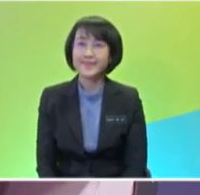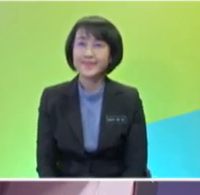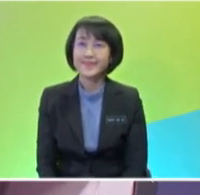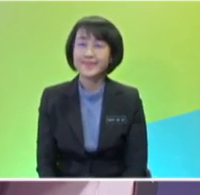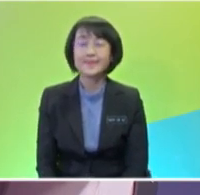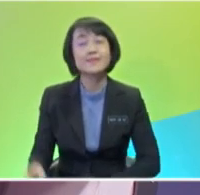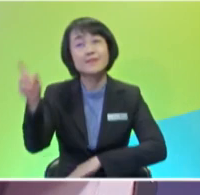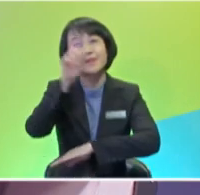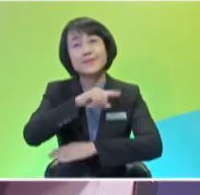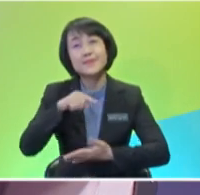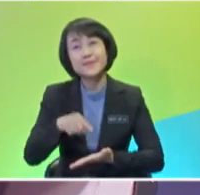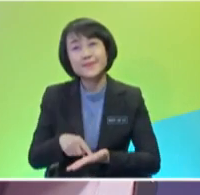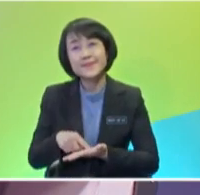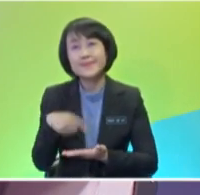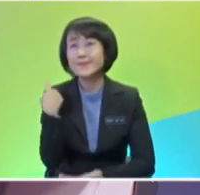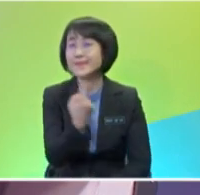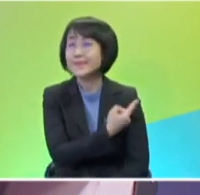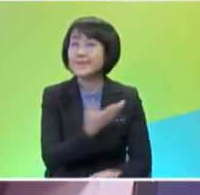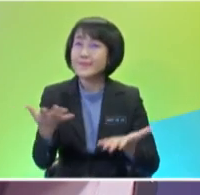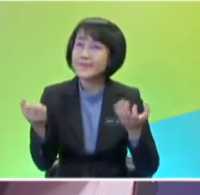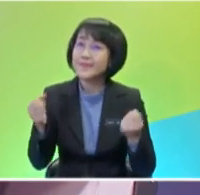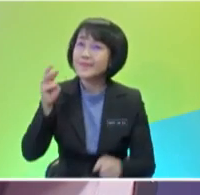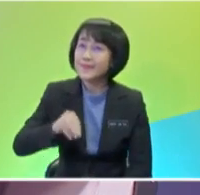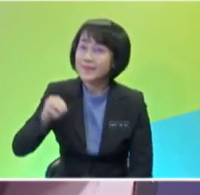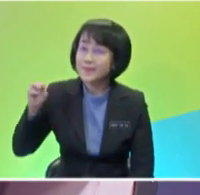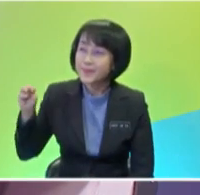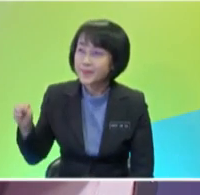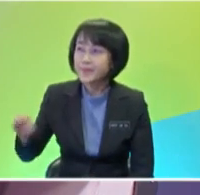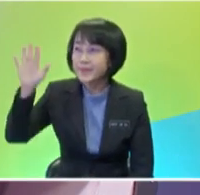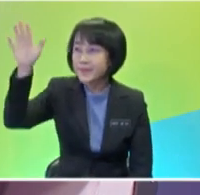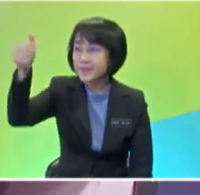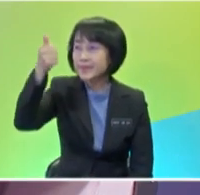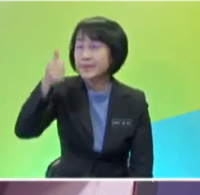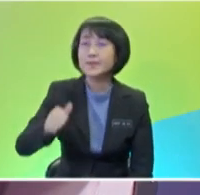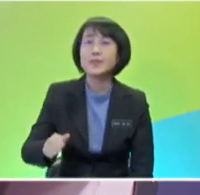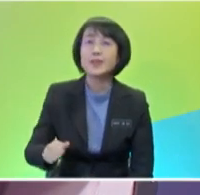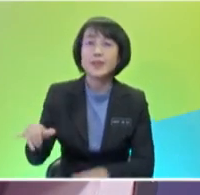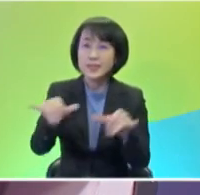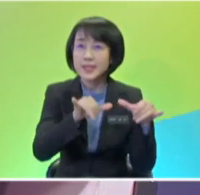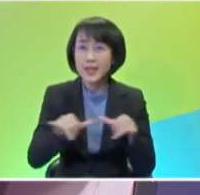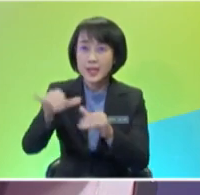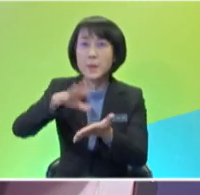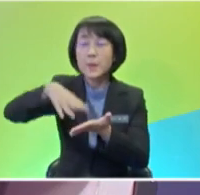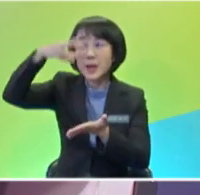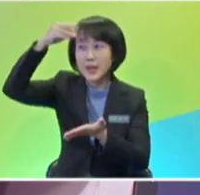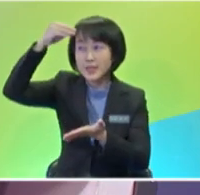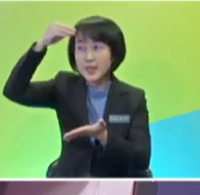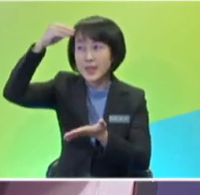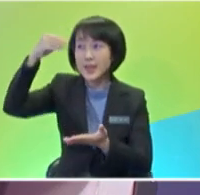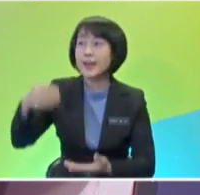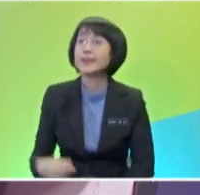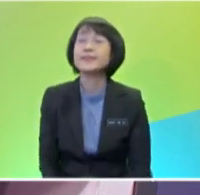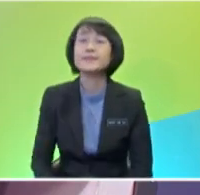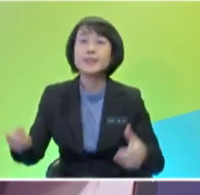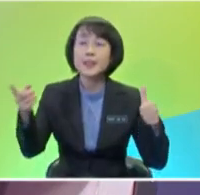ini kita pembelajaran 6 poin 1 baik